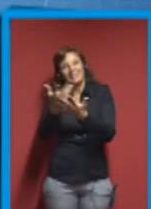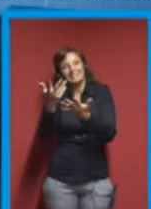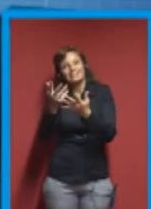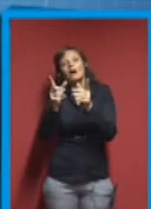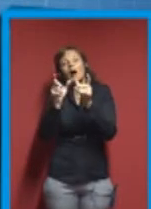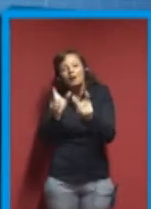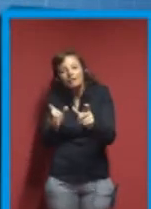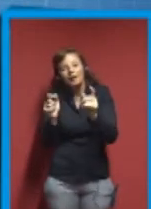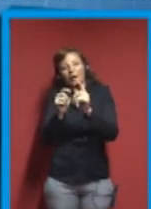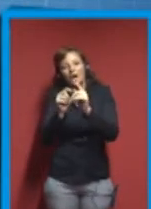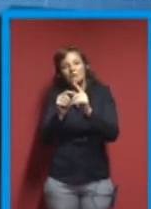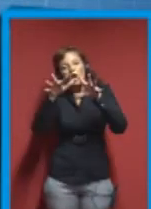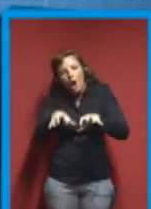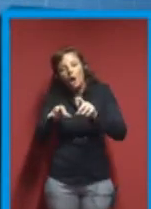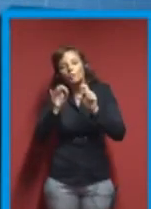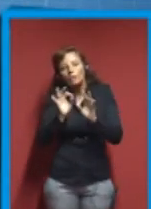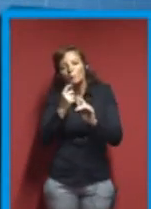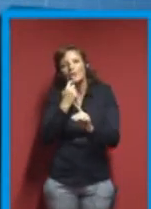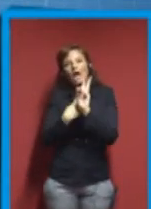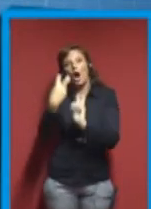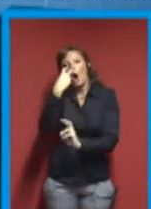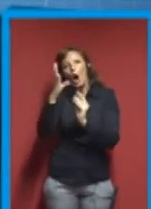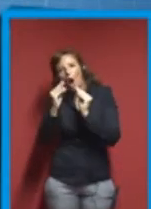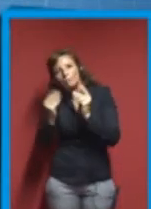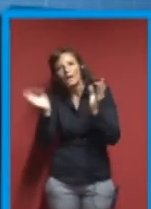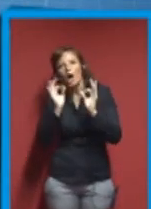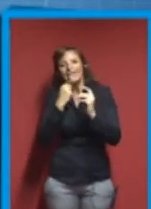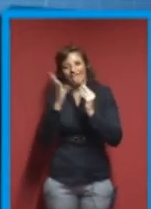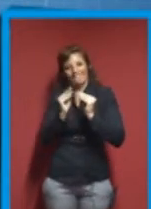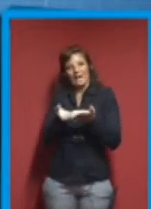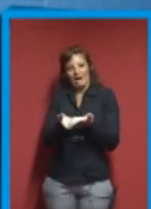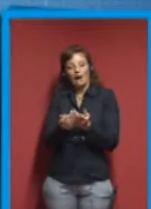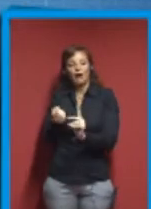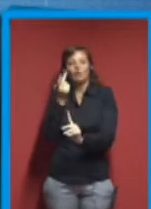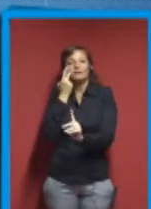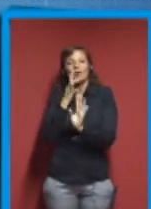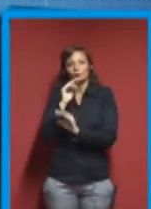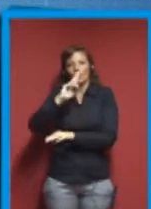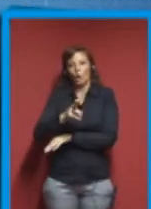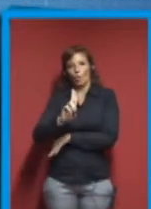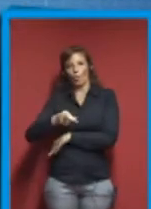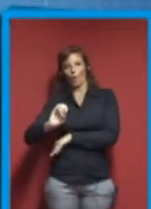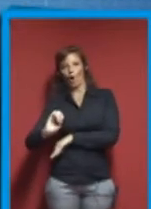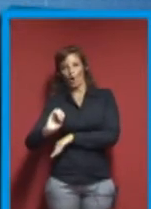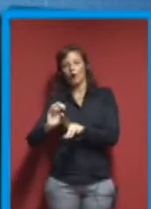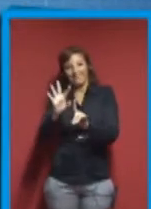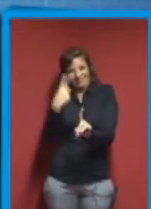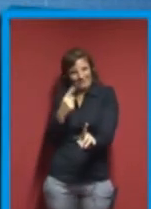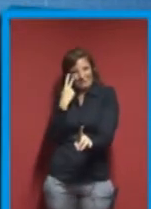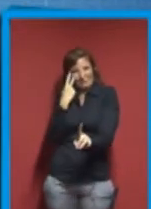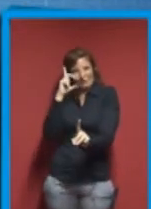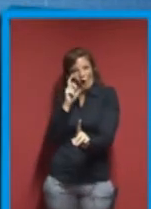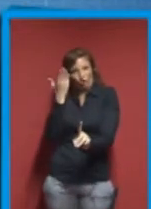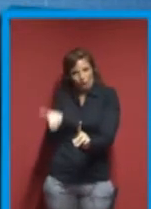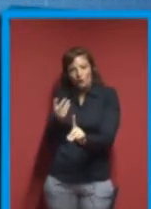maker oppure dagli hobbisti. Vediamo Hugo Gansbock che era di